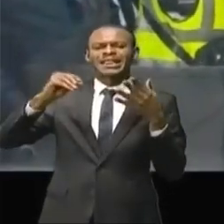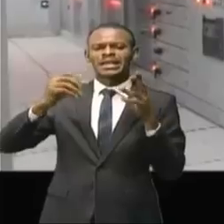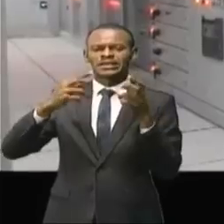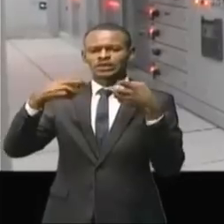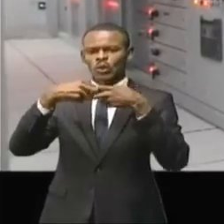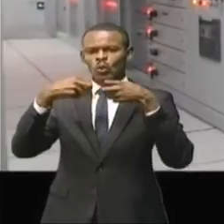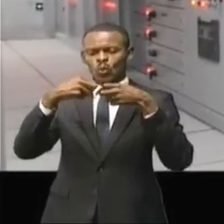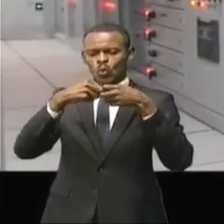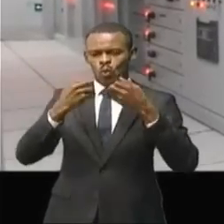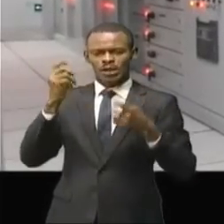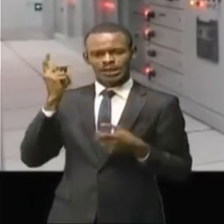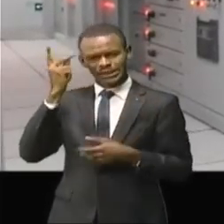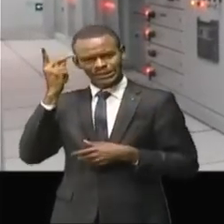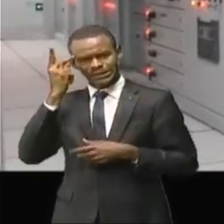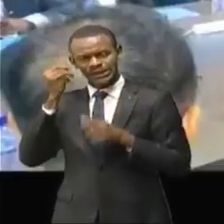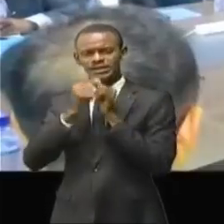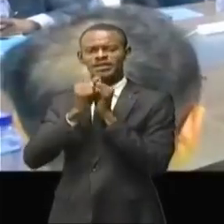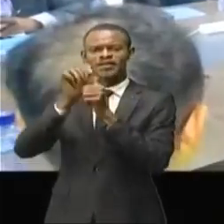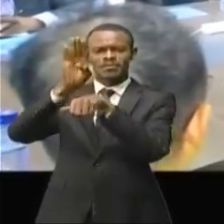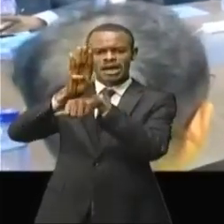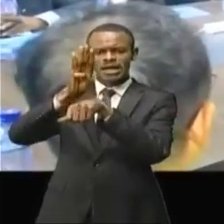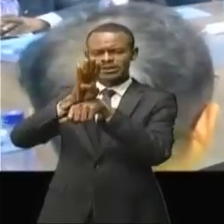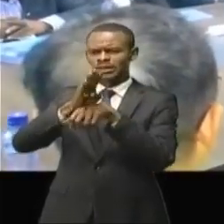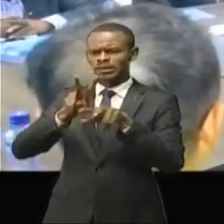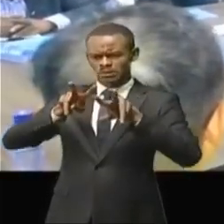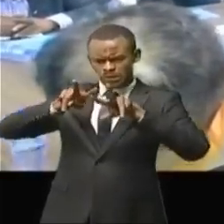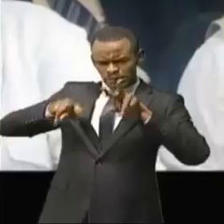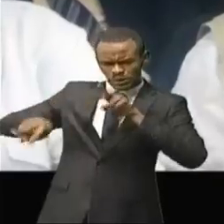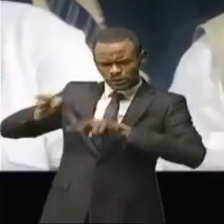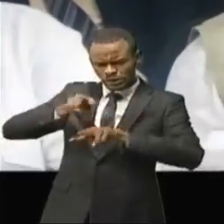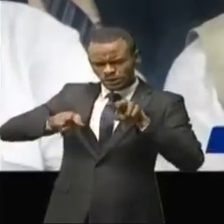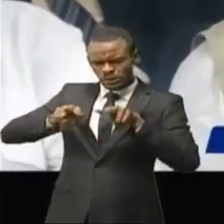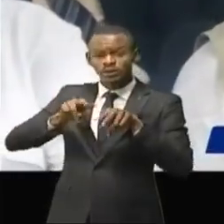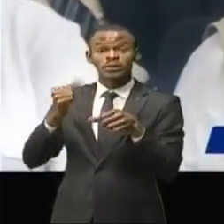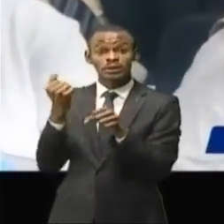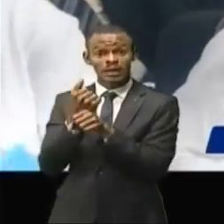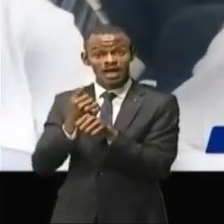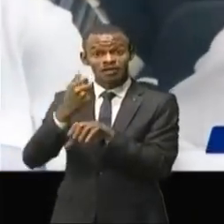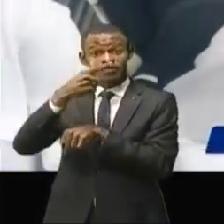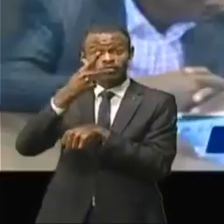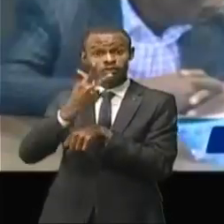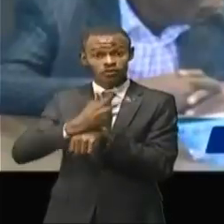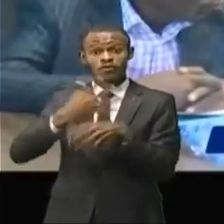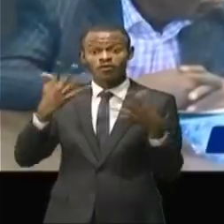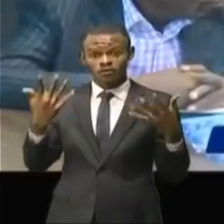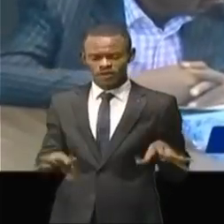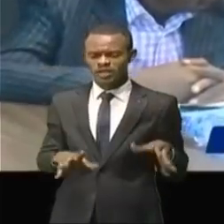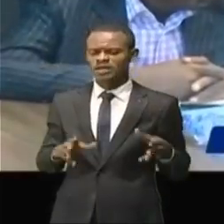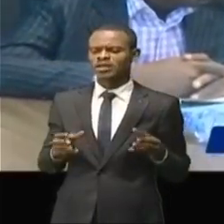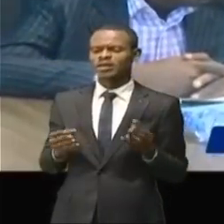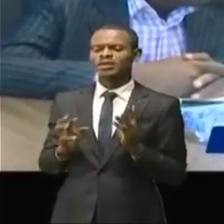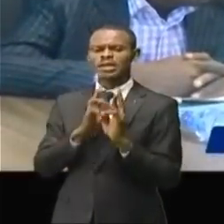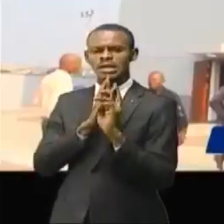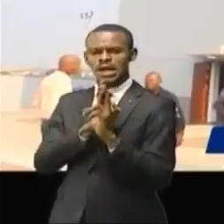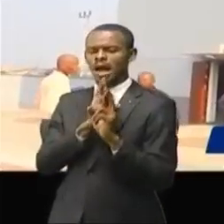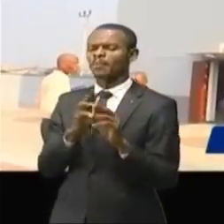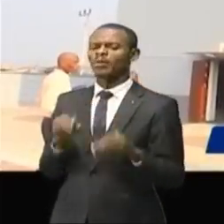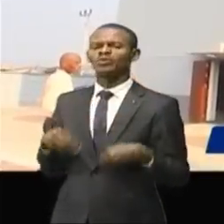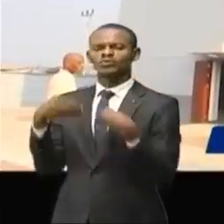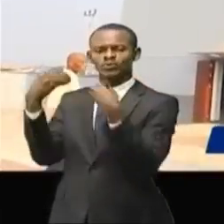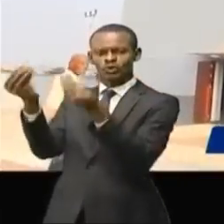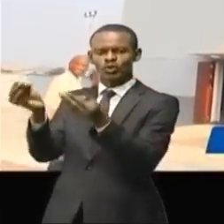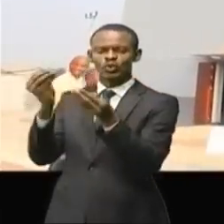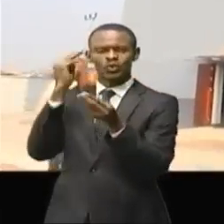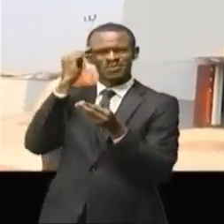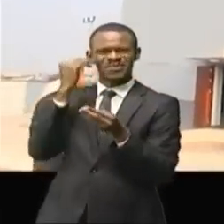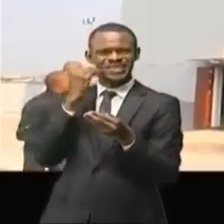après les trois jours des travaux les conclusions seront données au ministre des Ressources idoliques électricité Olivier moins de mucalengue pour des